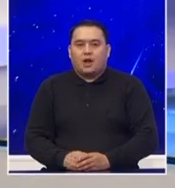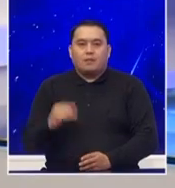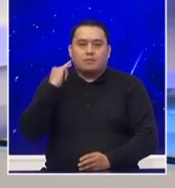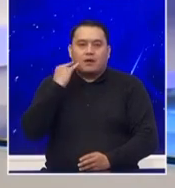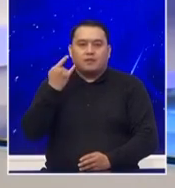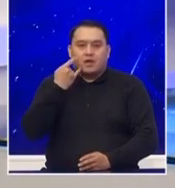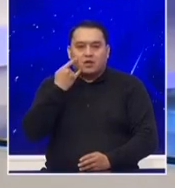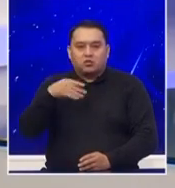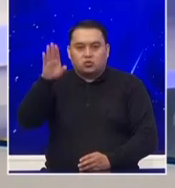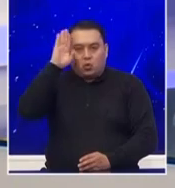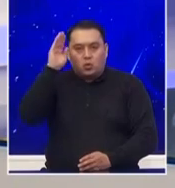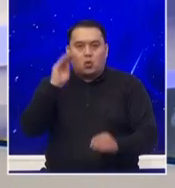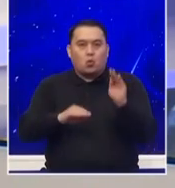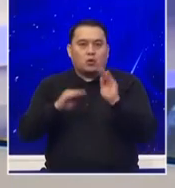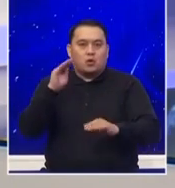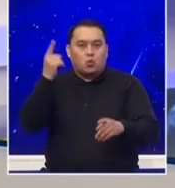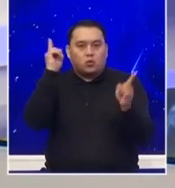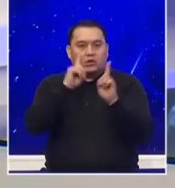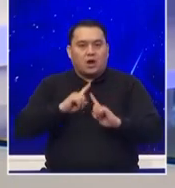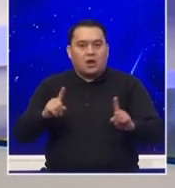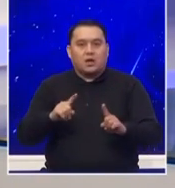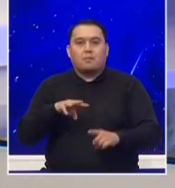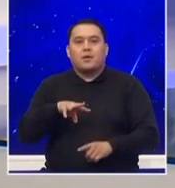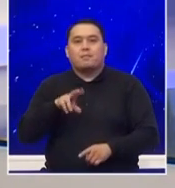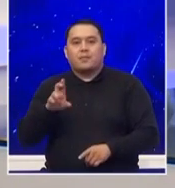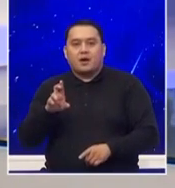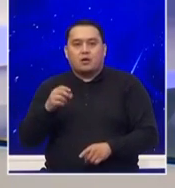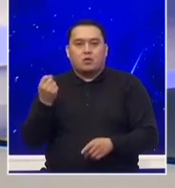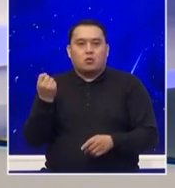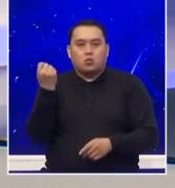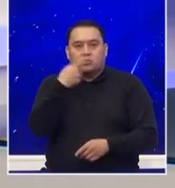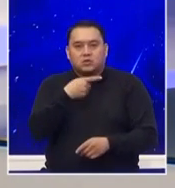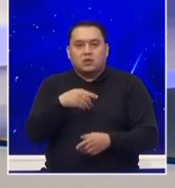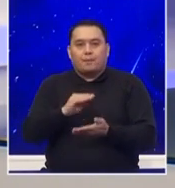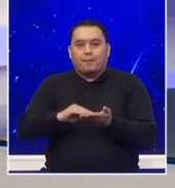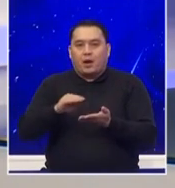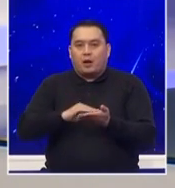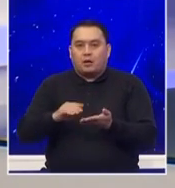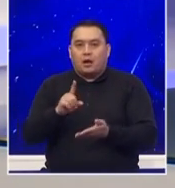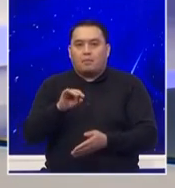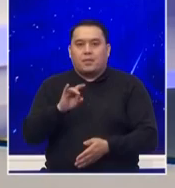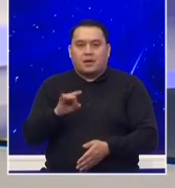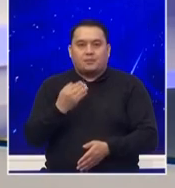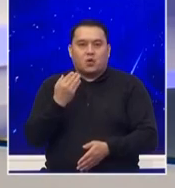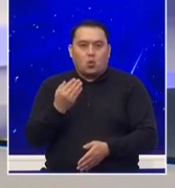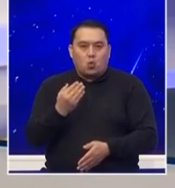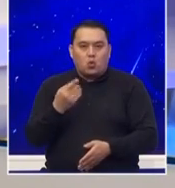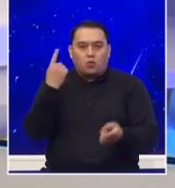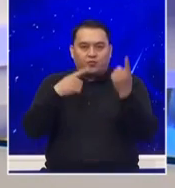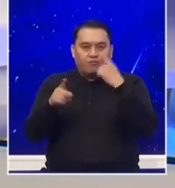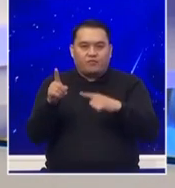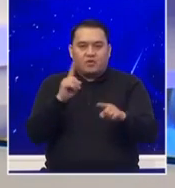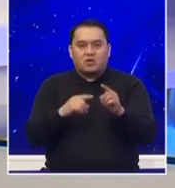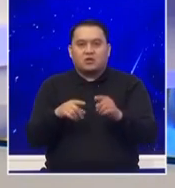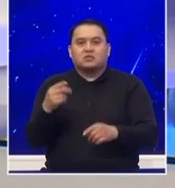Павлодарский школьник разработал уникальное мобильное приложение по распознаванию рукописного текста, сообщает Хабар-24. Автор уверяет, в